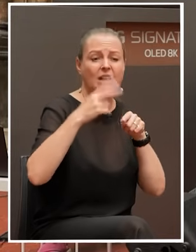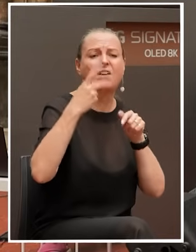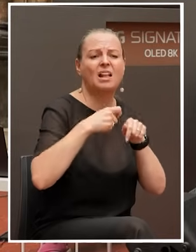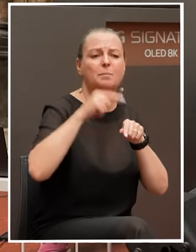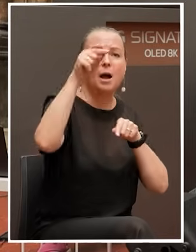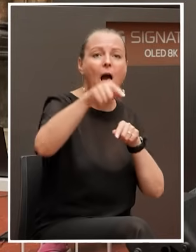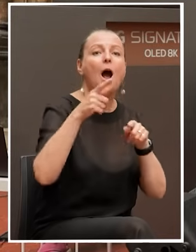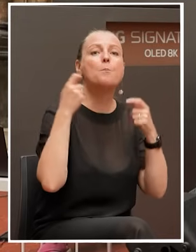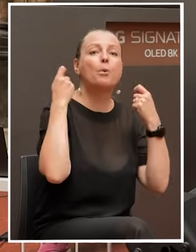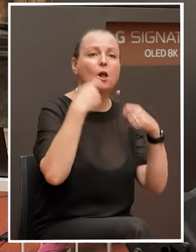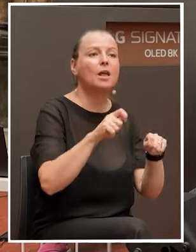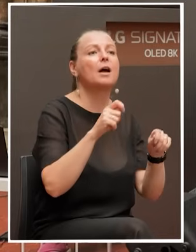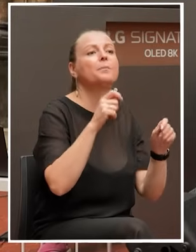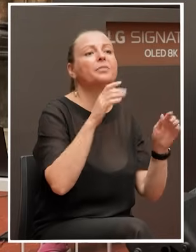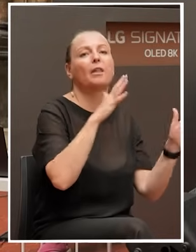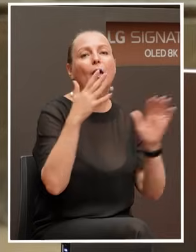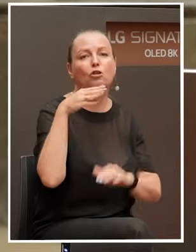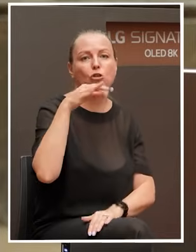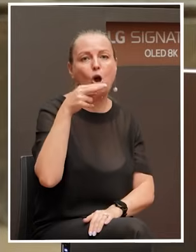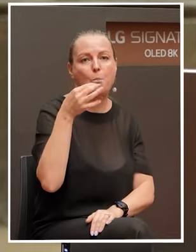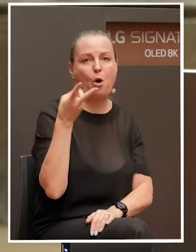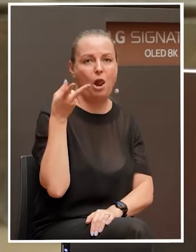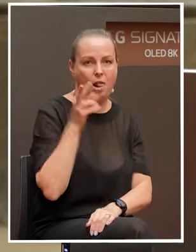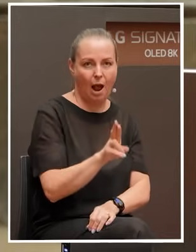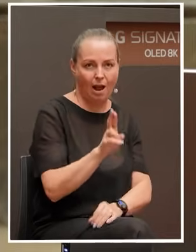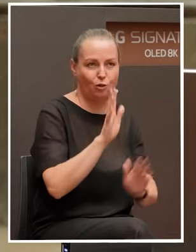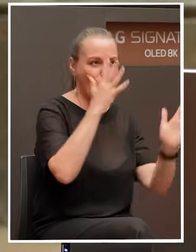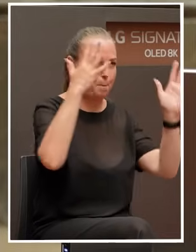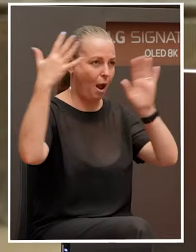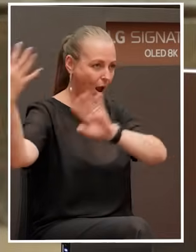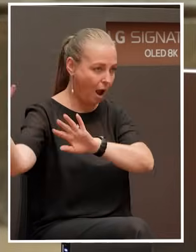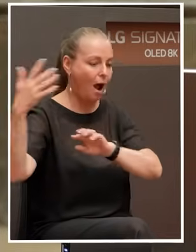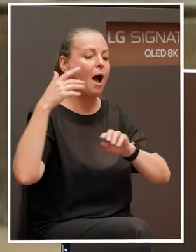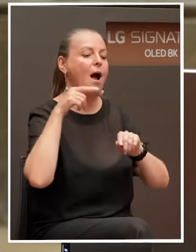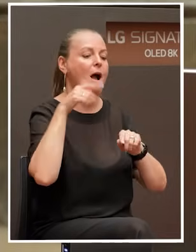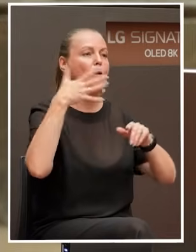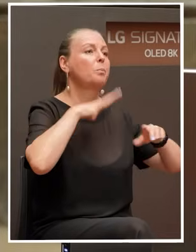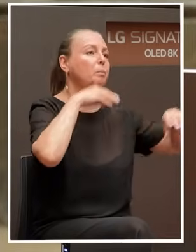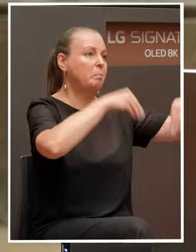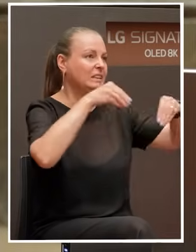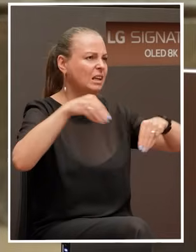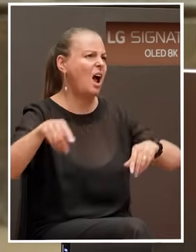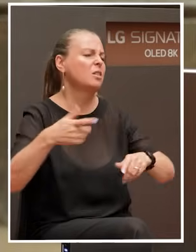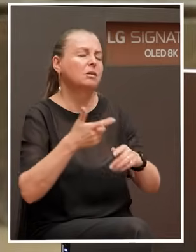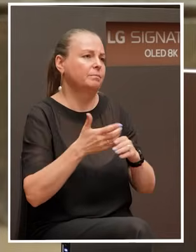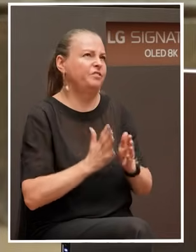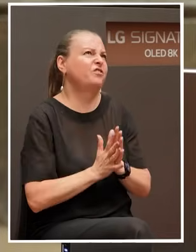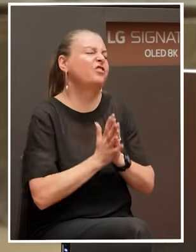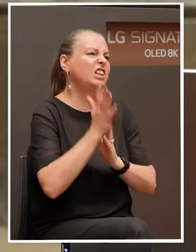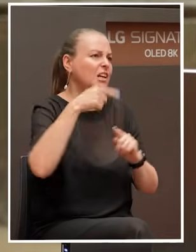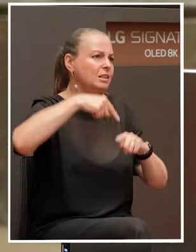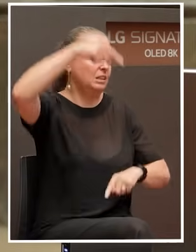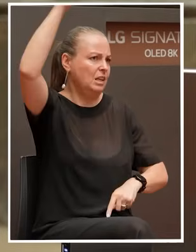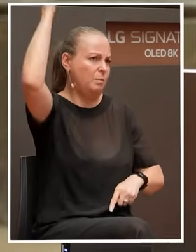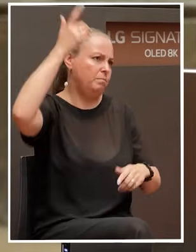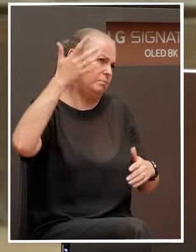продать тополя на северной окраине села. Вот эту гряду тополей, которые там были посажены, они достигли